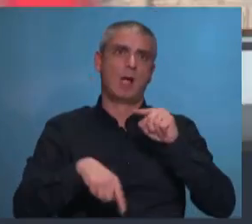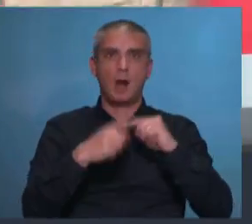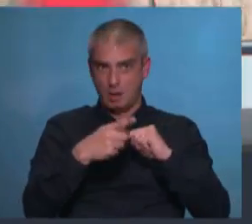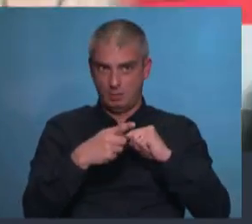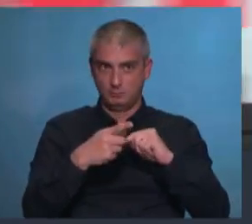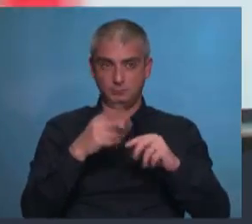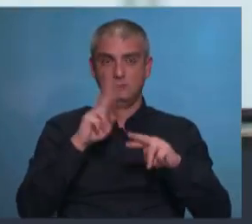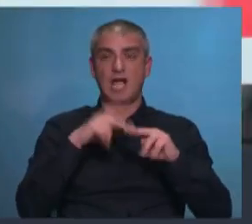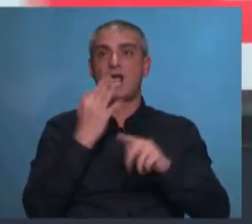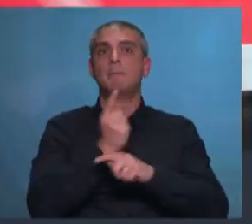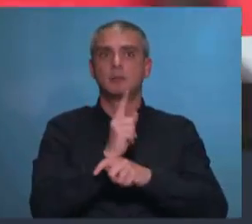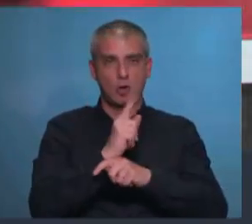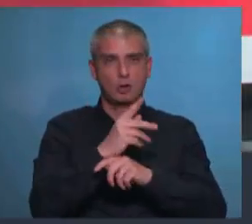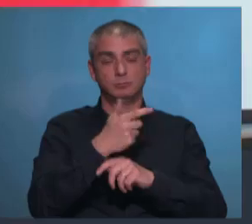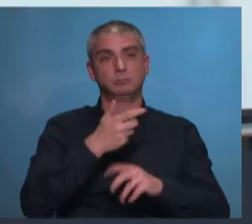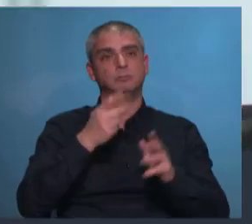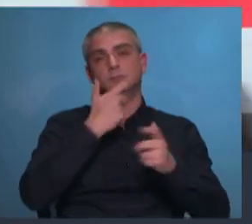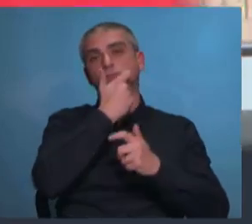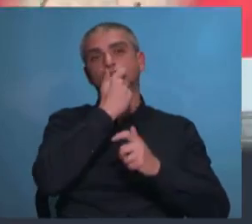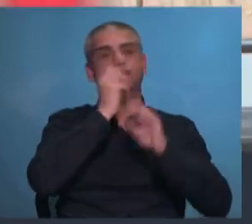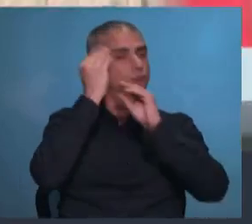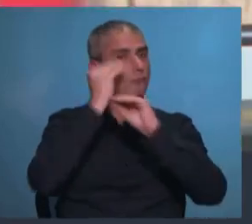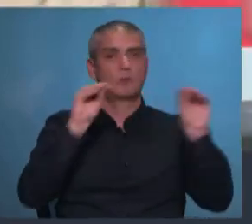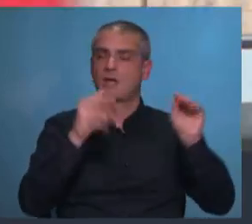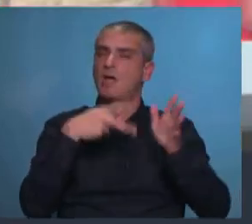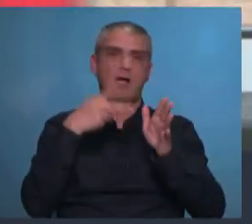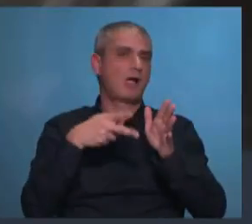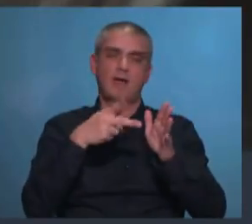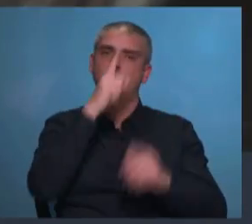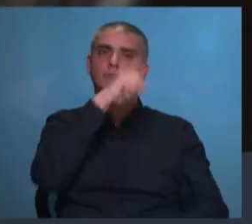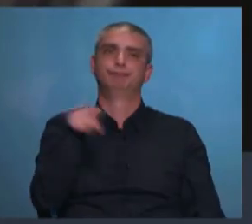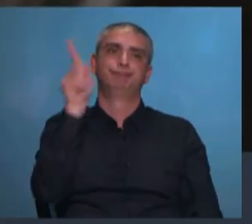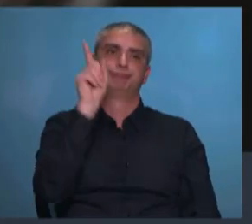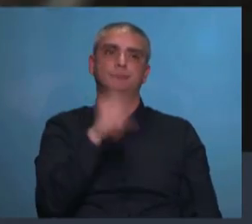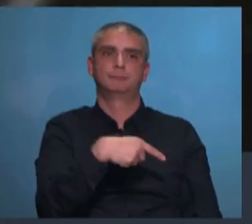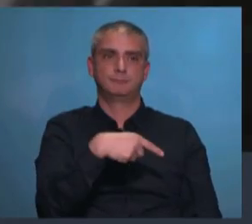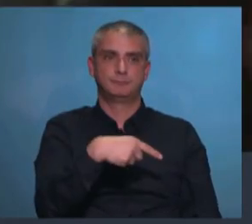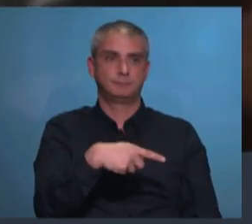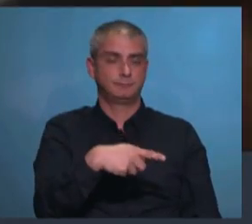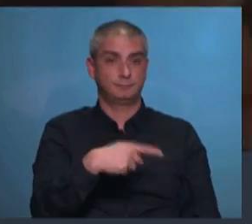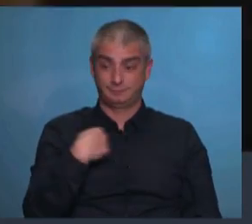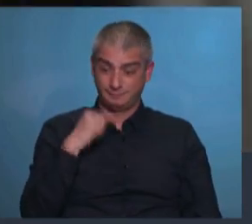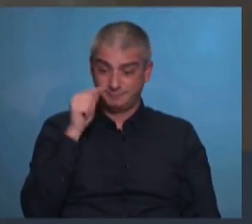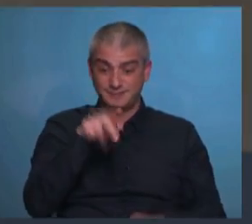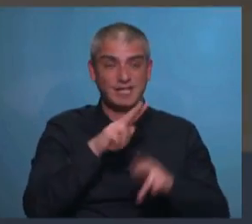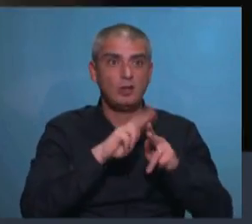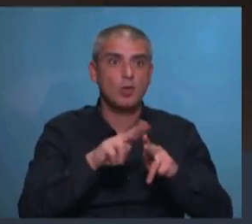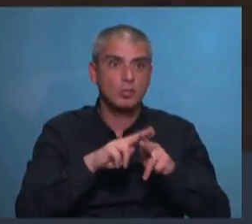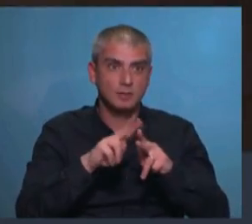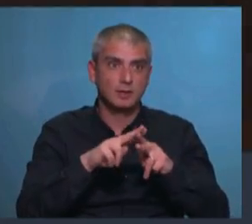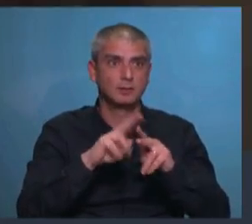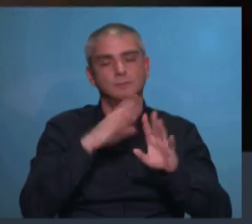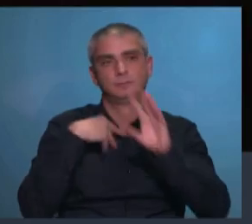אחרי מספר דקות מודיע הכרוז לנוסעים כי הרכבת פשוט מבוטלת. רכבת, כשהגענו לנתניה, העבירו את כולנו